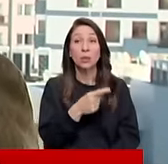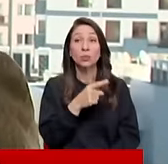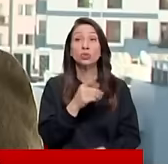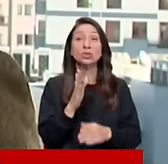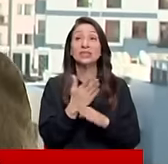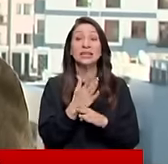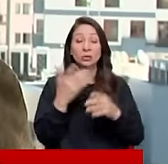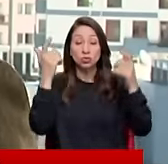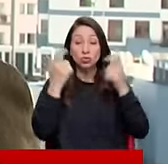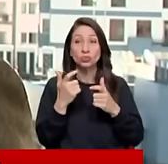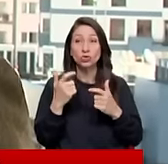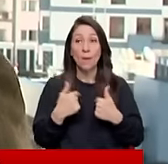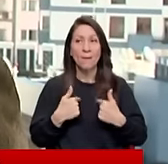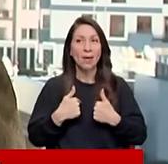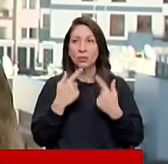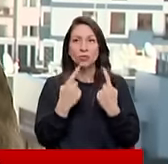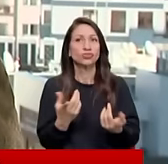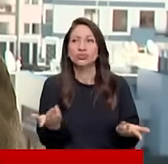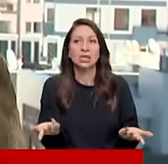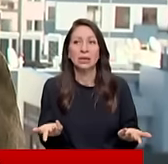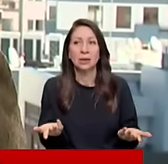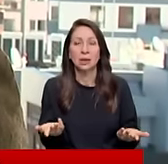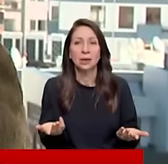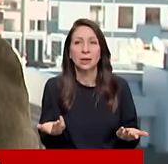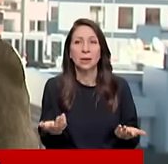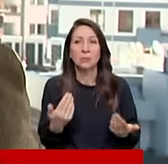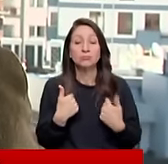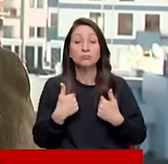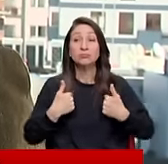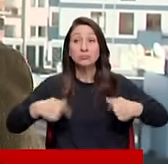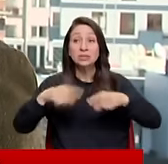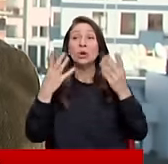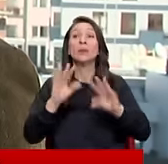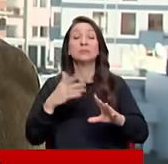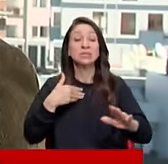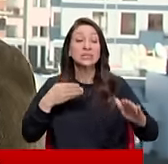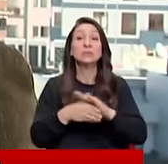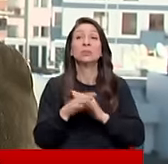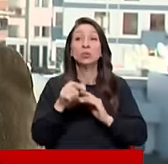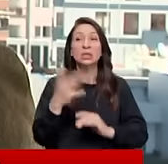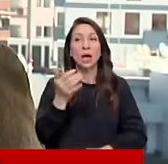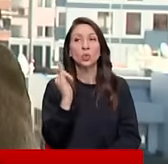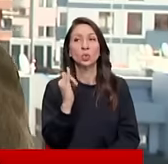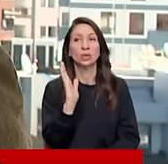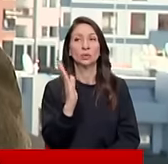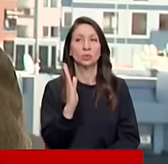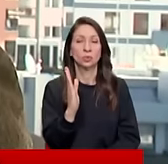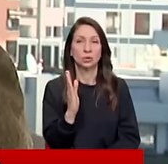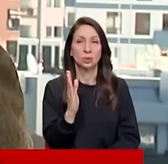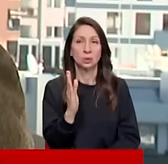niye sorumlusu olarak beni ilan ediyorsunuz ki diyor. Biz olmasaydık, biz müdahale etmeseydik bugün daha kötü